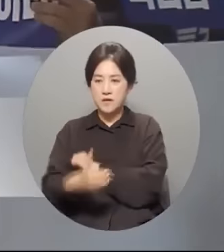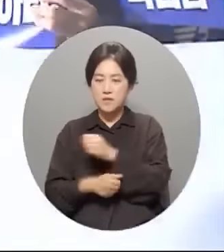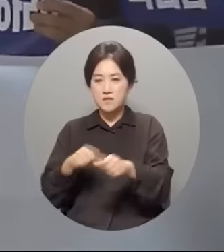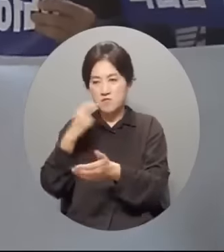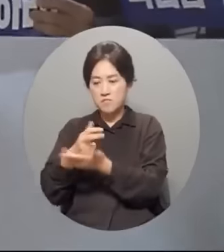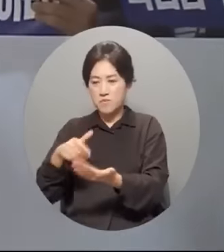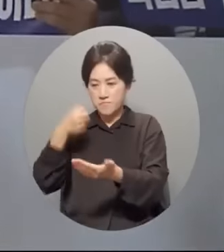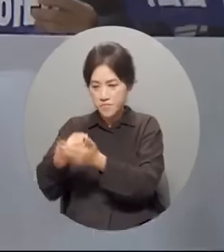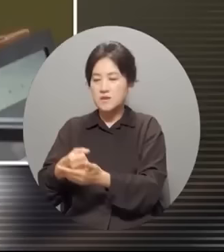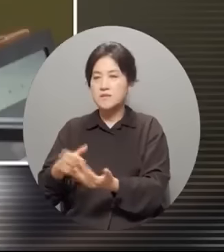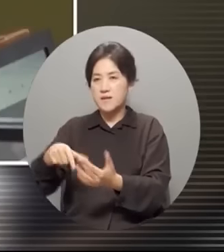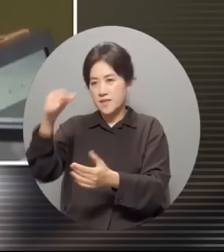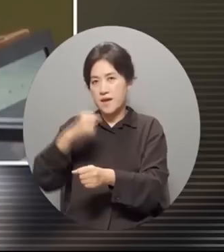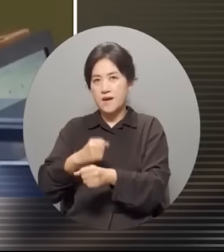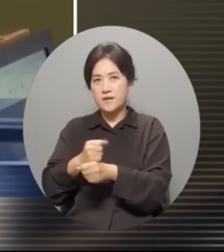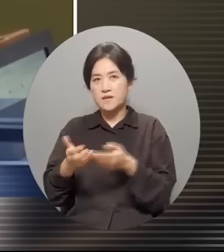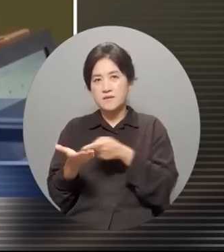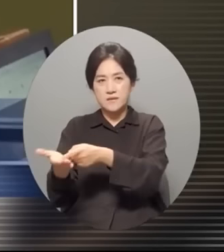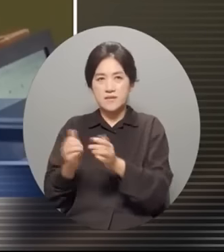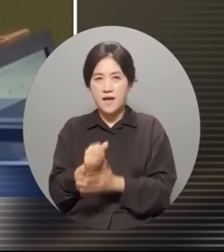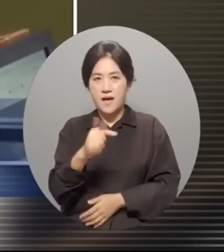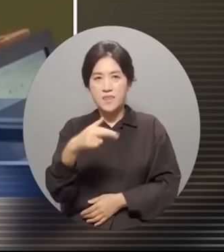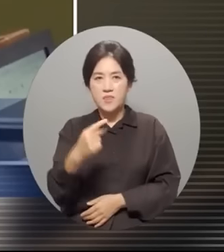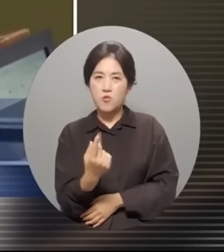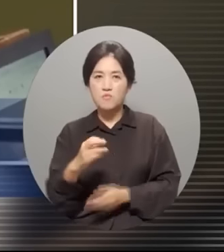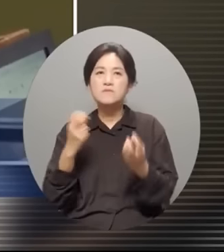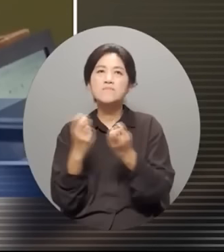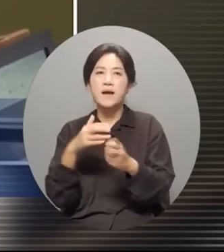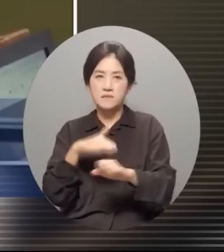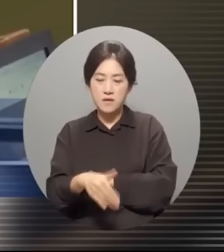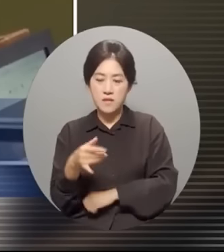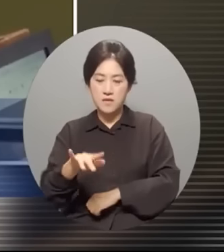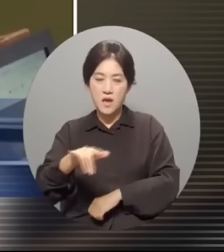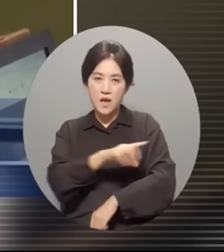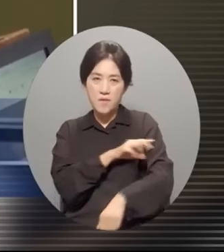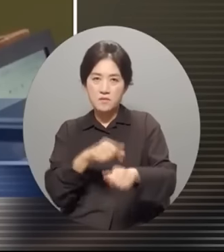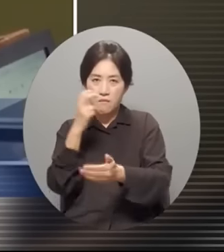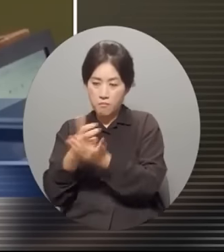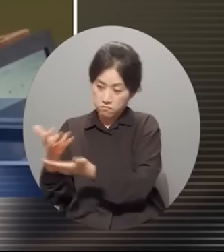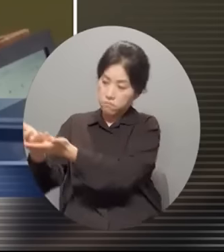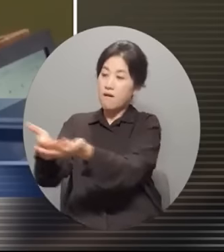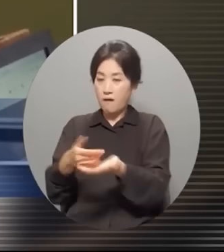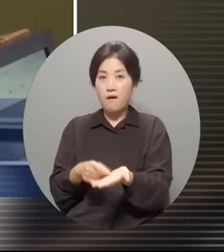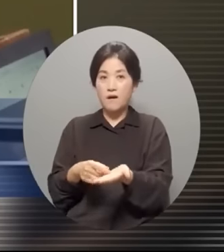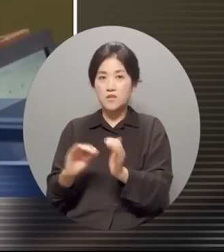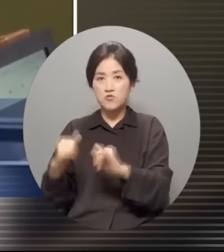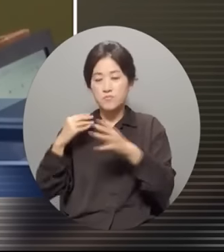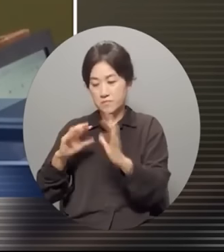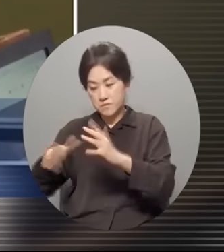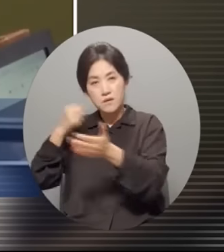채택하라고 압박했습니다. 한동훈 표 이 최해병 특검법을 발의하시라 그리고 국민의힘의 그걸